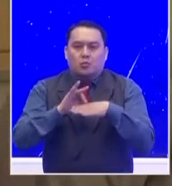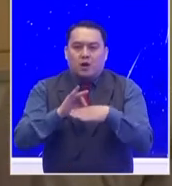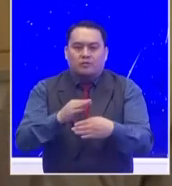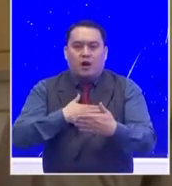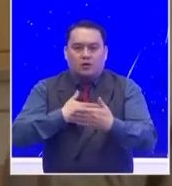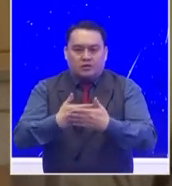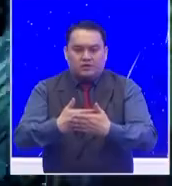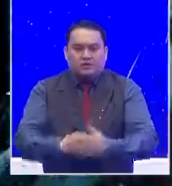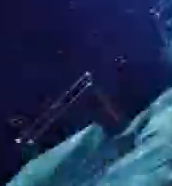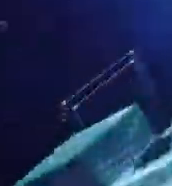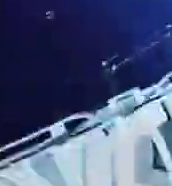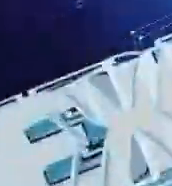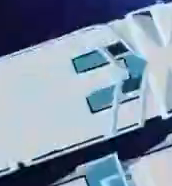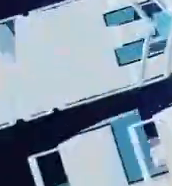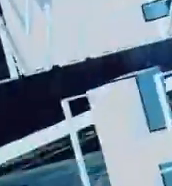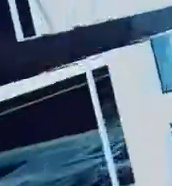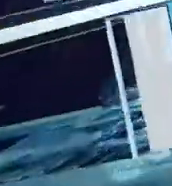продуктивно.